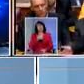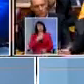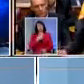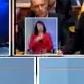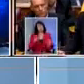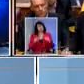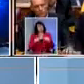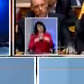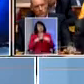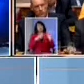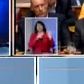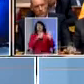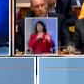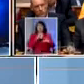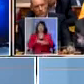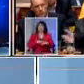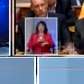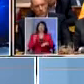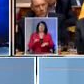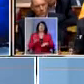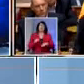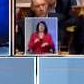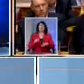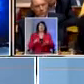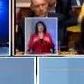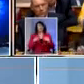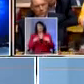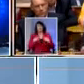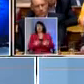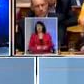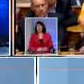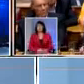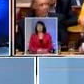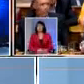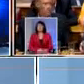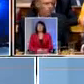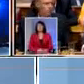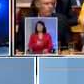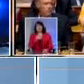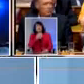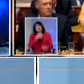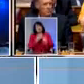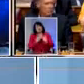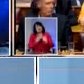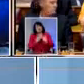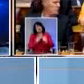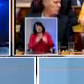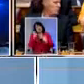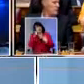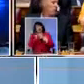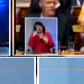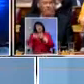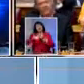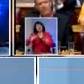αισθανθήκανε ότι το έδαφος φεύγει από κάτω από τα πόδια τους και συρθήκανε σε ύβρις. Γιατί σε ύβρις ποιος σύρεται,